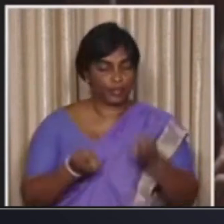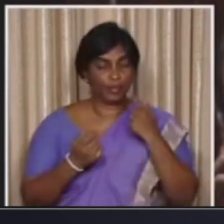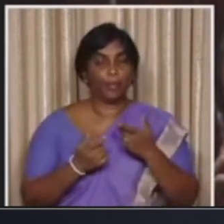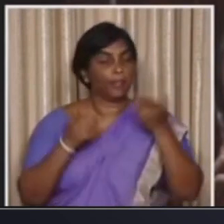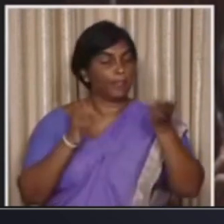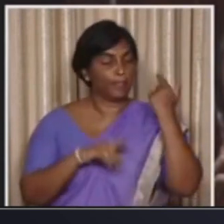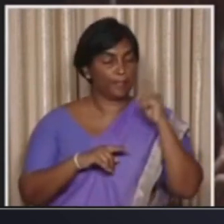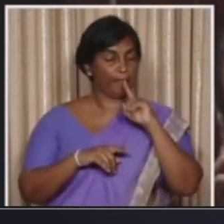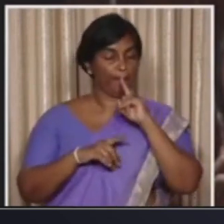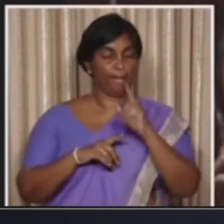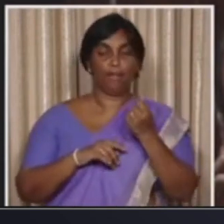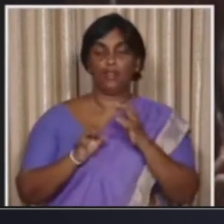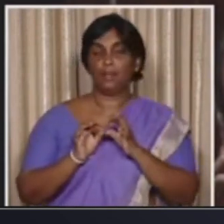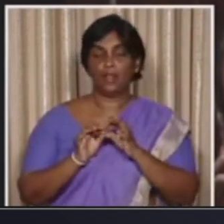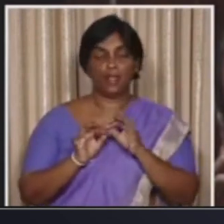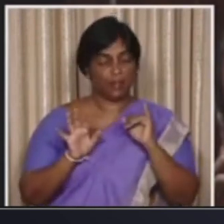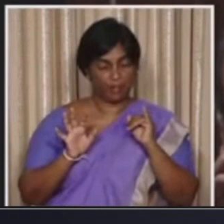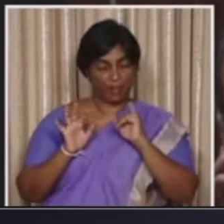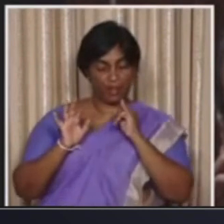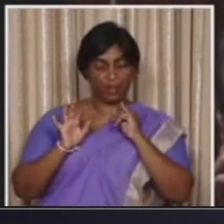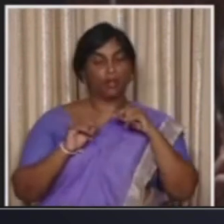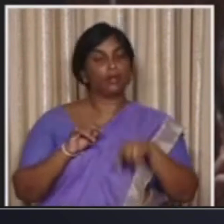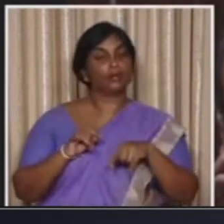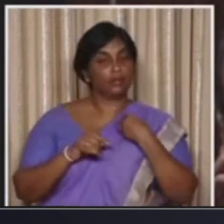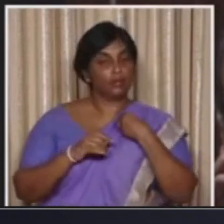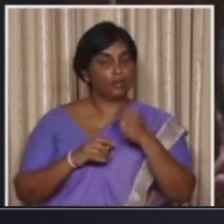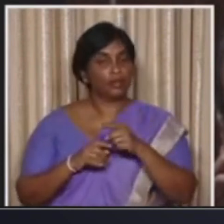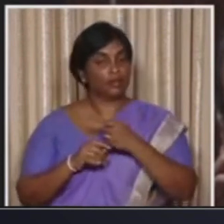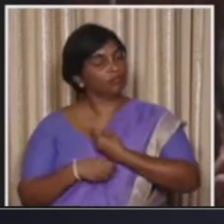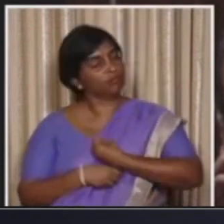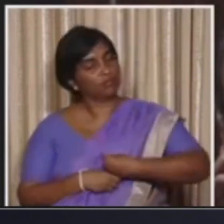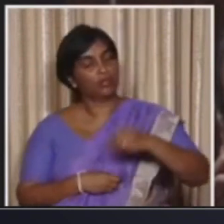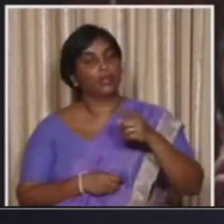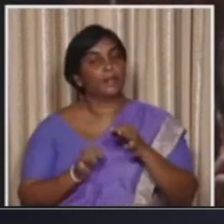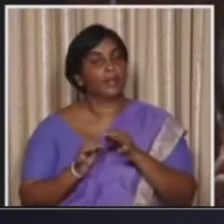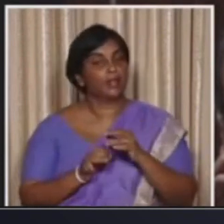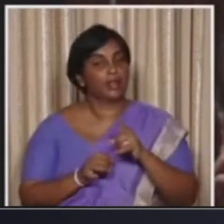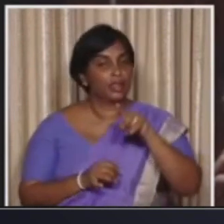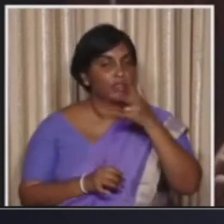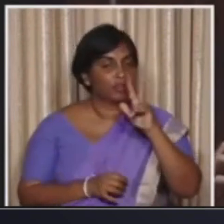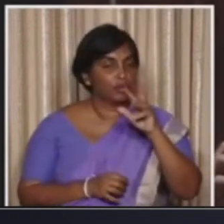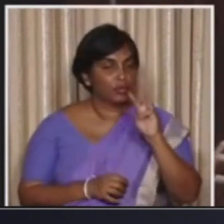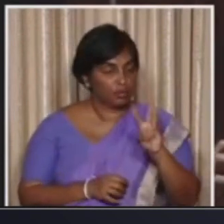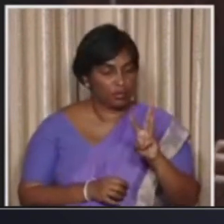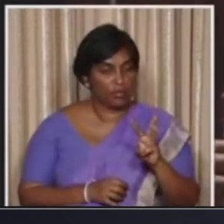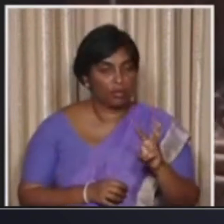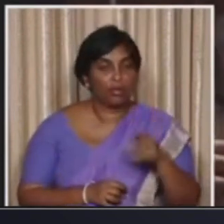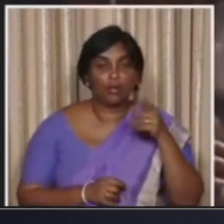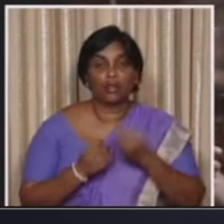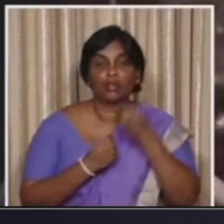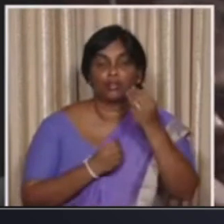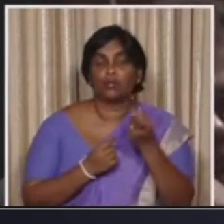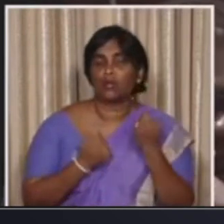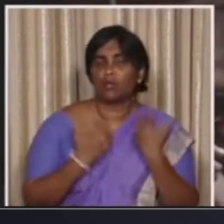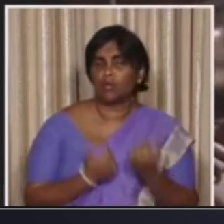වෙනදා දුන්නේ රුපියල් බිලියන 60යි මේ සැරේ අපි දෙනවා අත්අඩි ගැරලා රුපියල් බිලියන 183ක් මේ දෙන්නේ කොහෙන්ද